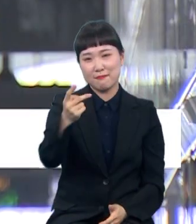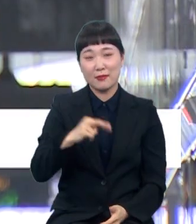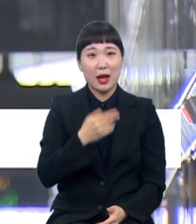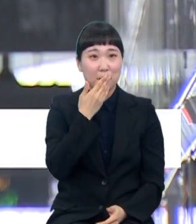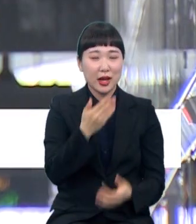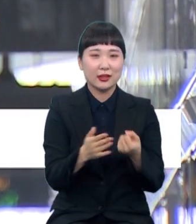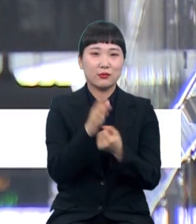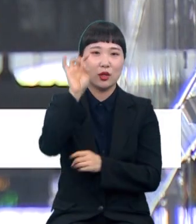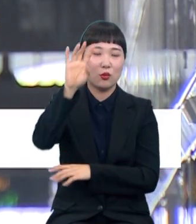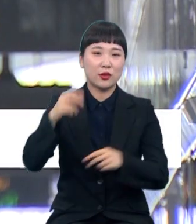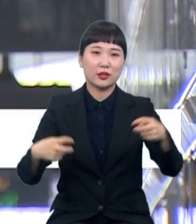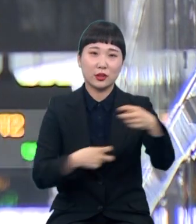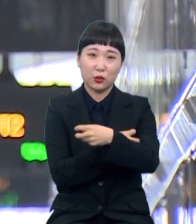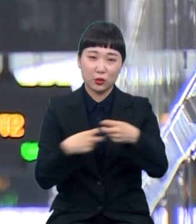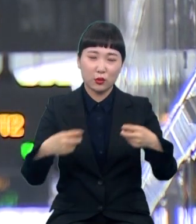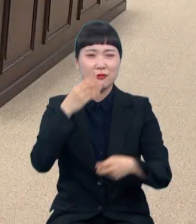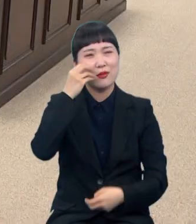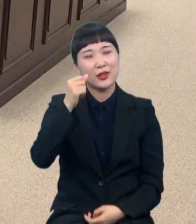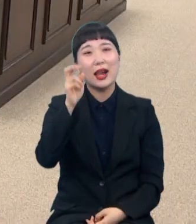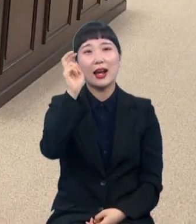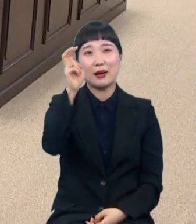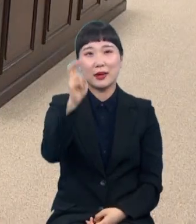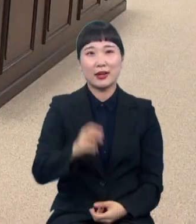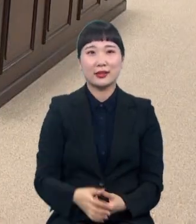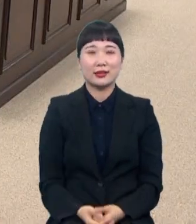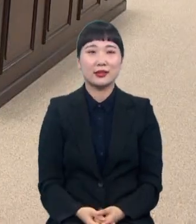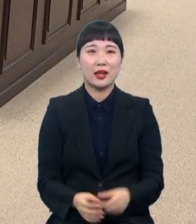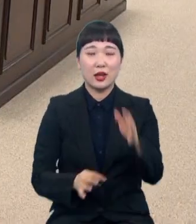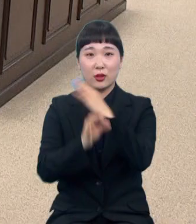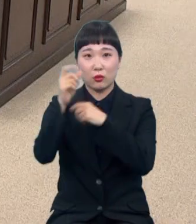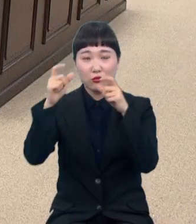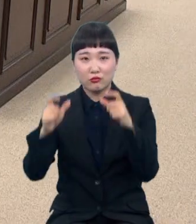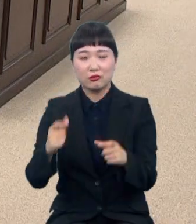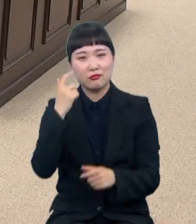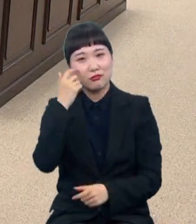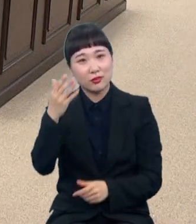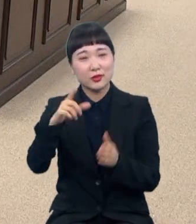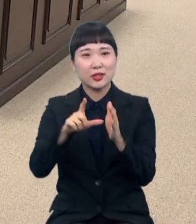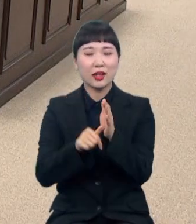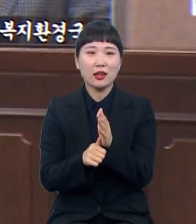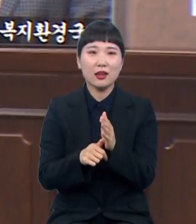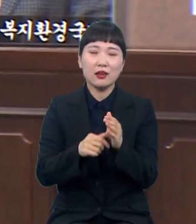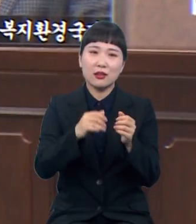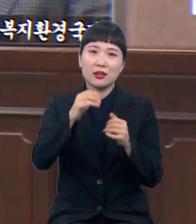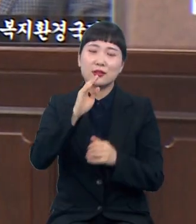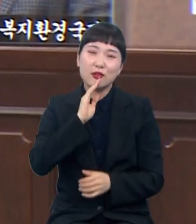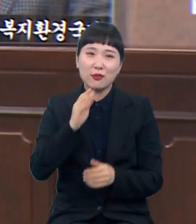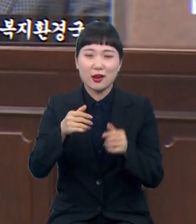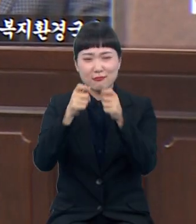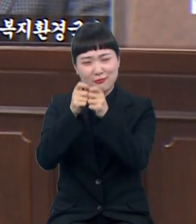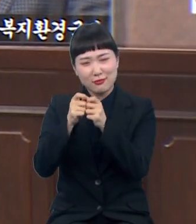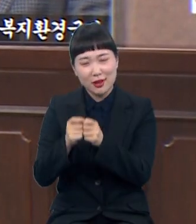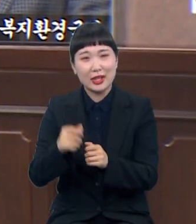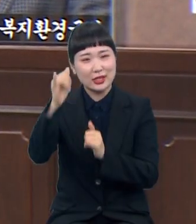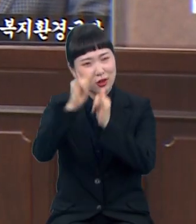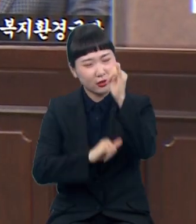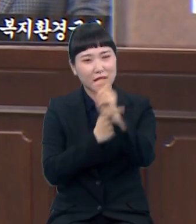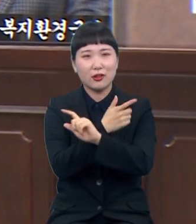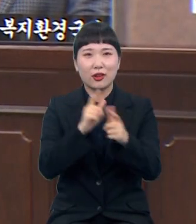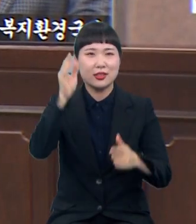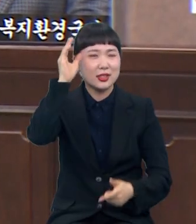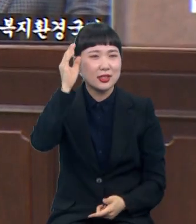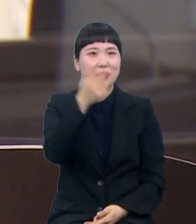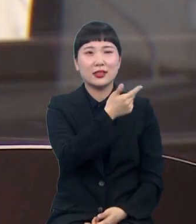데 기여할 것으로 기대를 모읍니다. 동구의 구정질문에선 구체적인 역사 위치까지 거론하며 기대감을